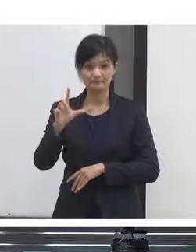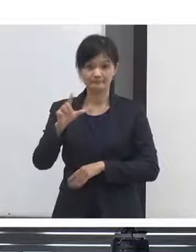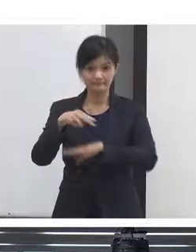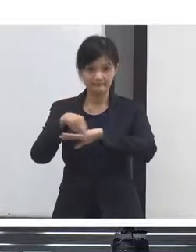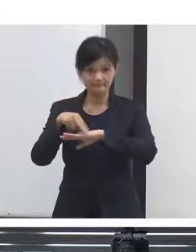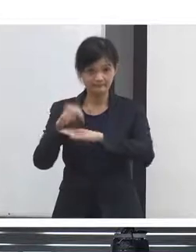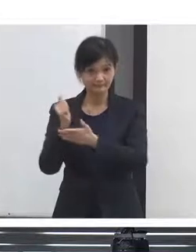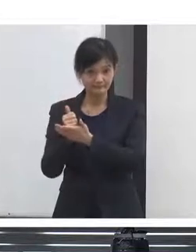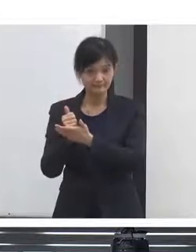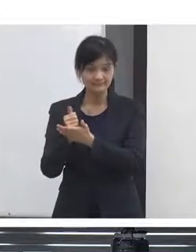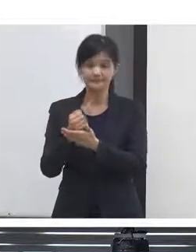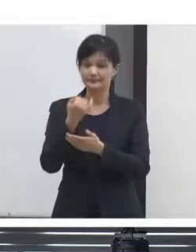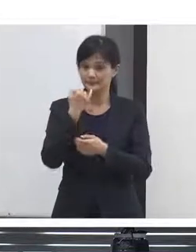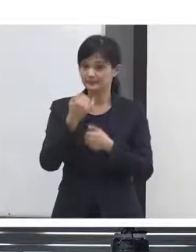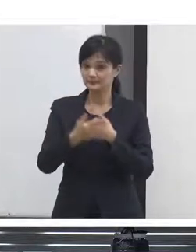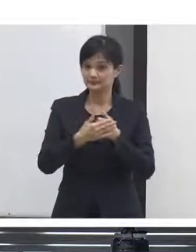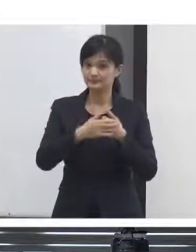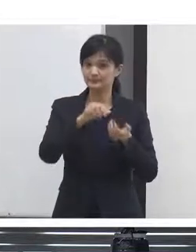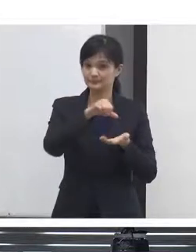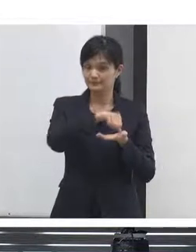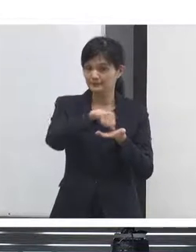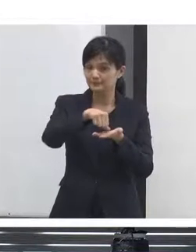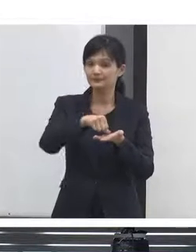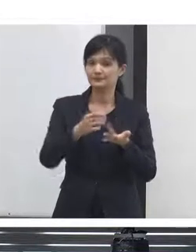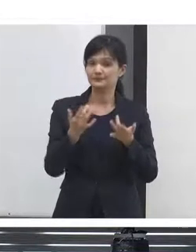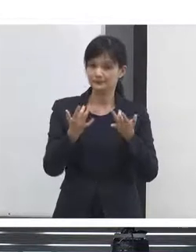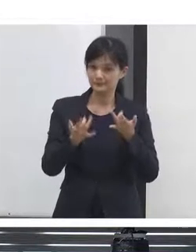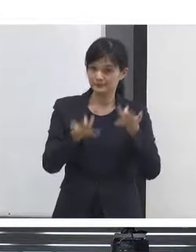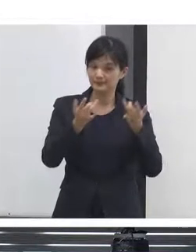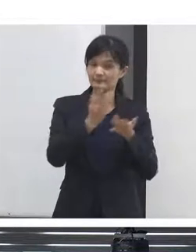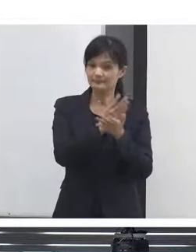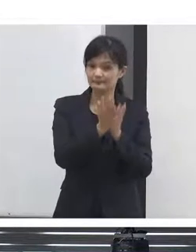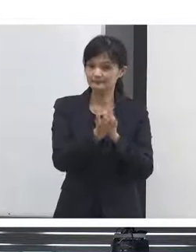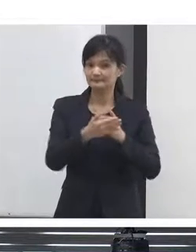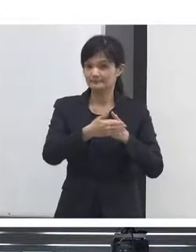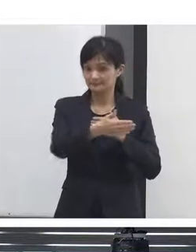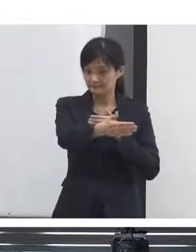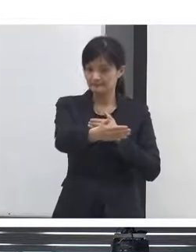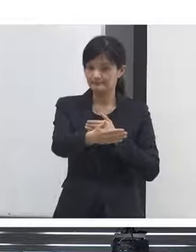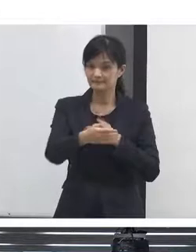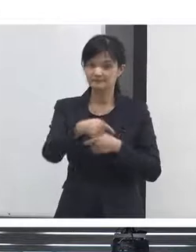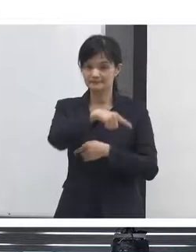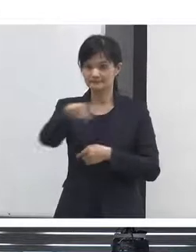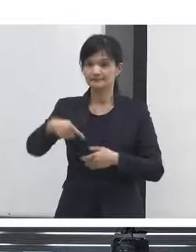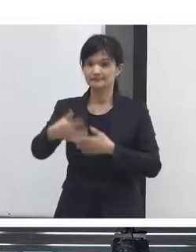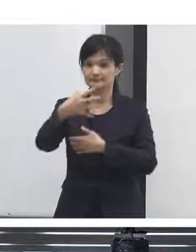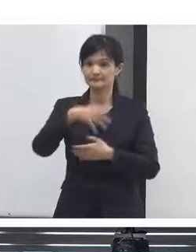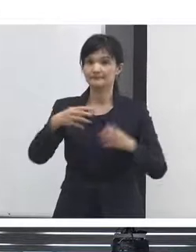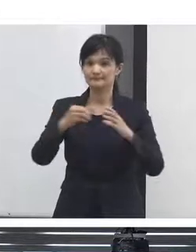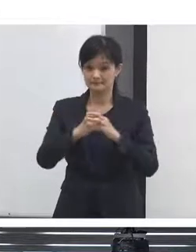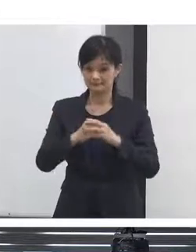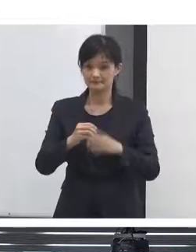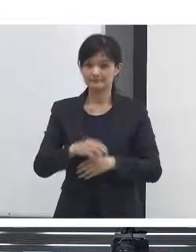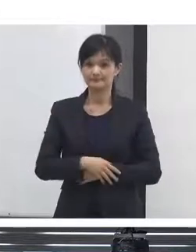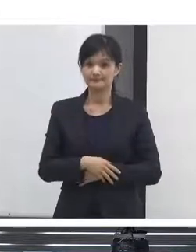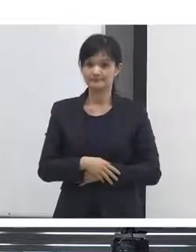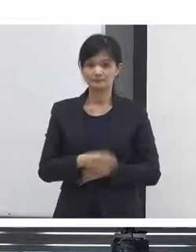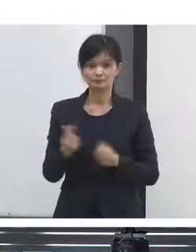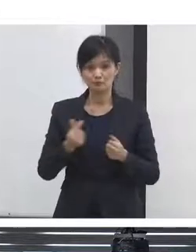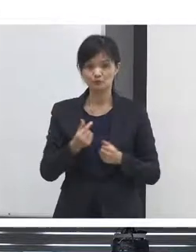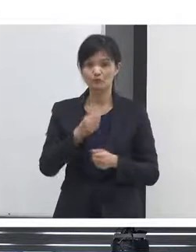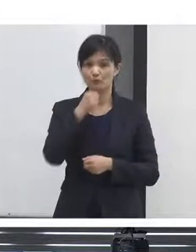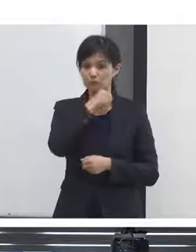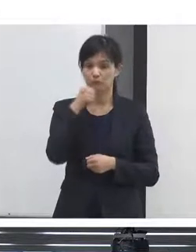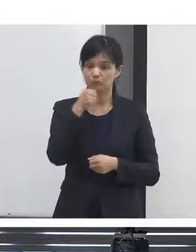列的农业活动呢，对于这个农产品农业活动的操作的农业活动呢，把它包起来哦。那以这个施肥跟农